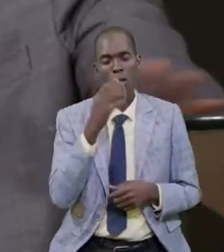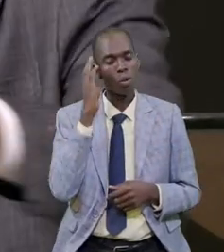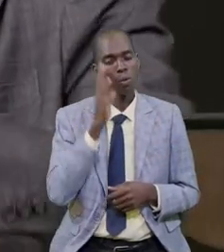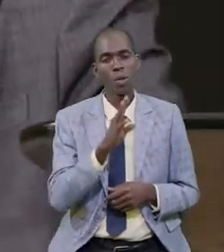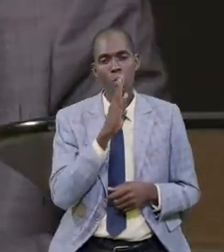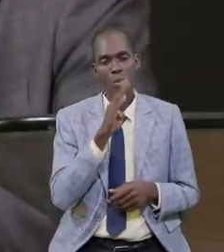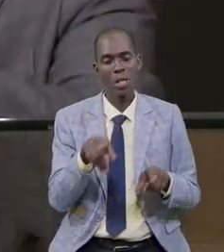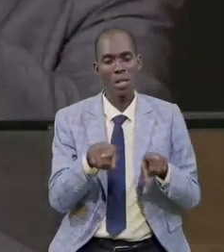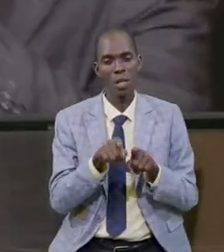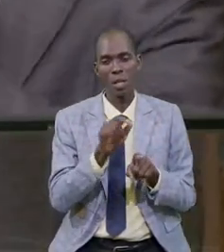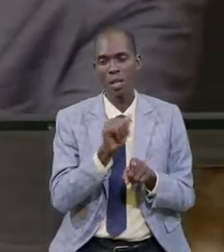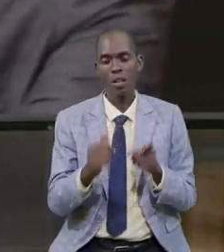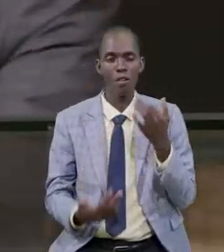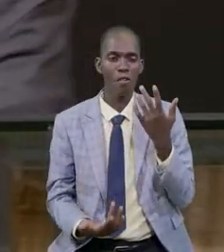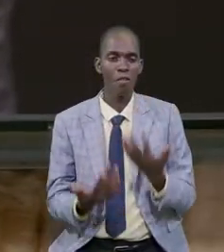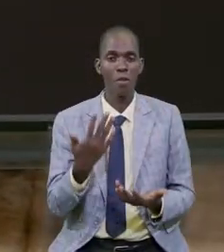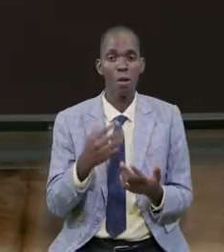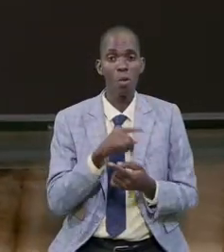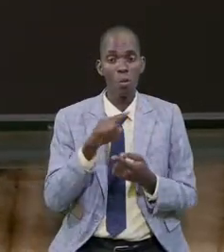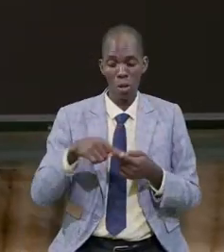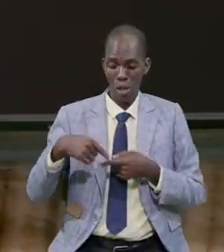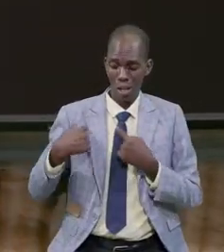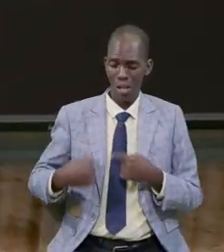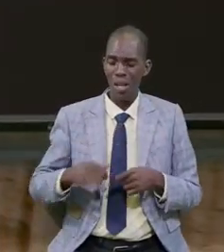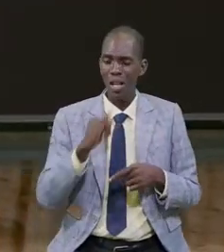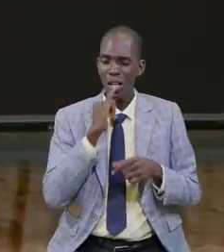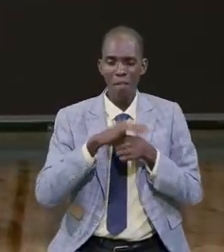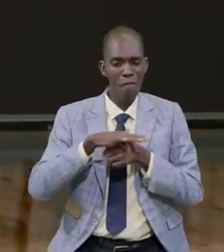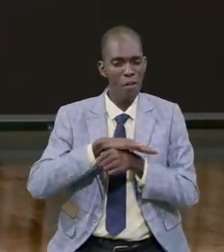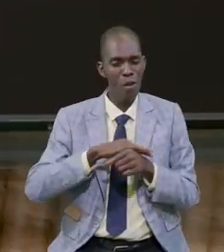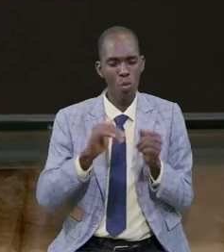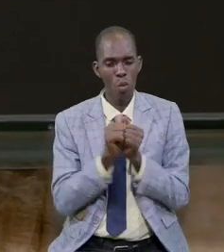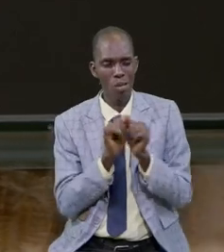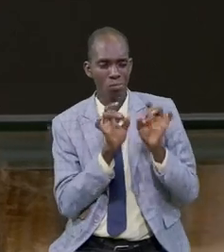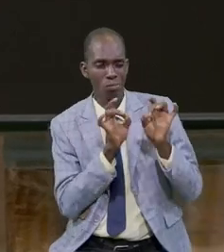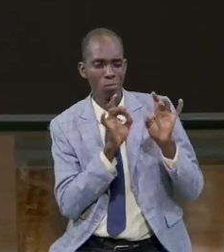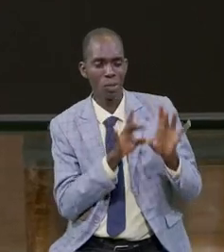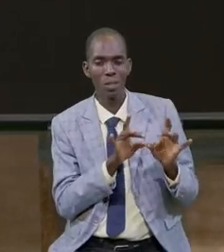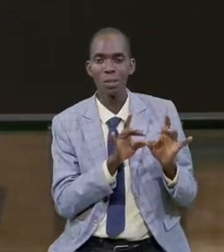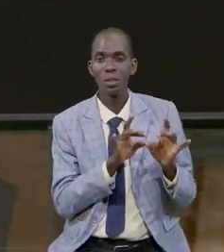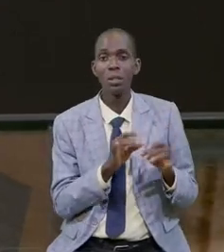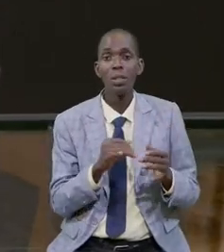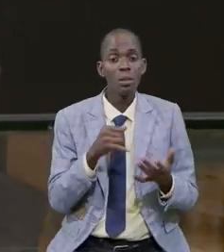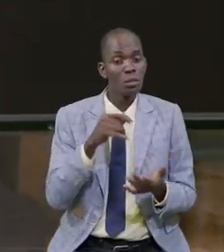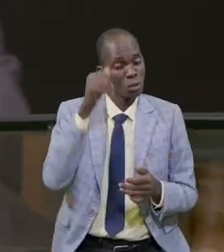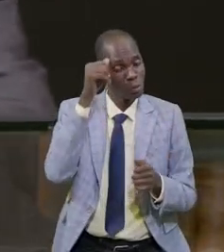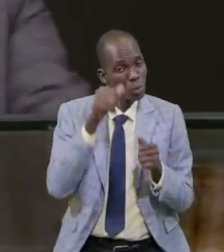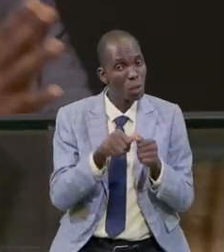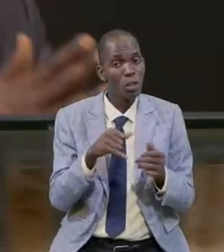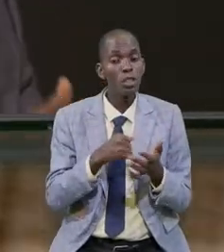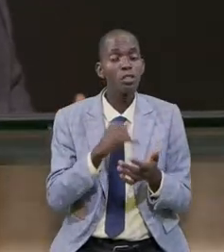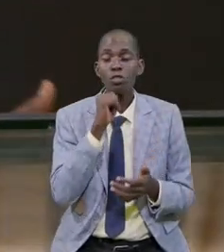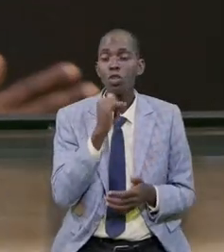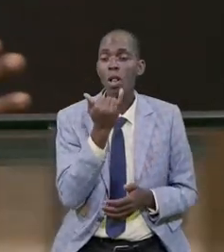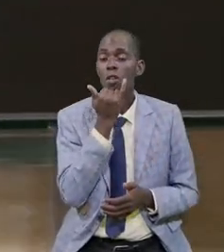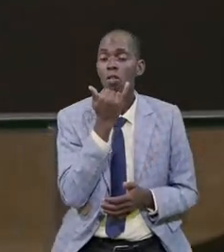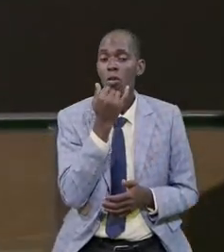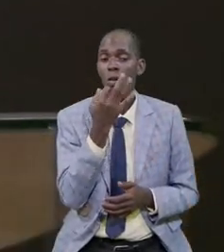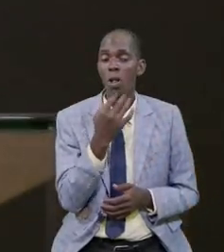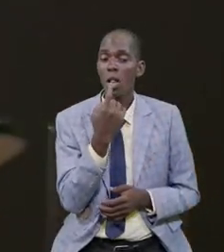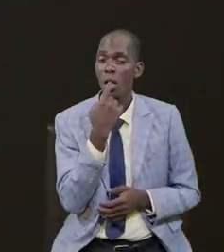feu. Lorsque le cœur est rempli de haine, comprenez, ce n'est pas la faute de la langue, c'est